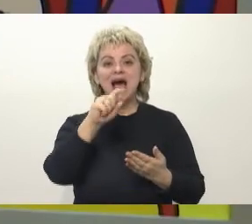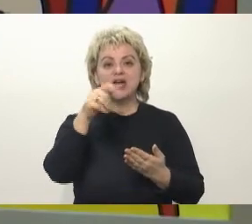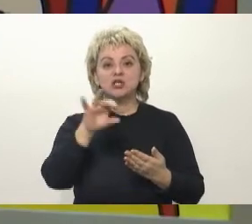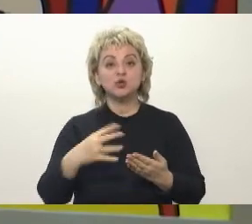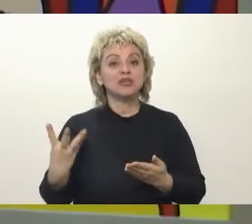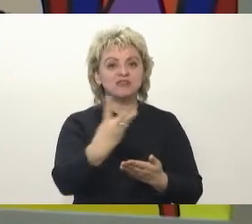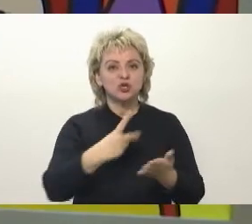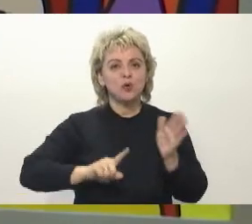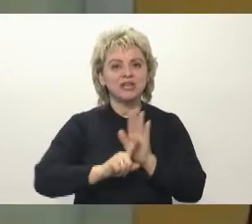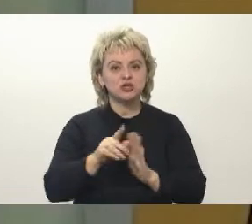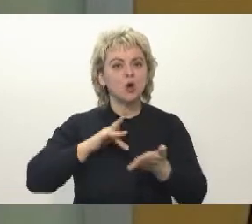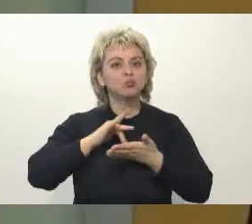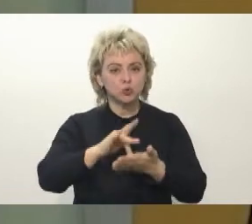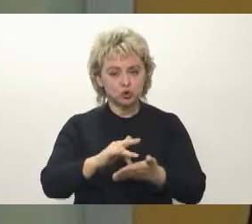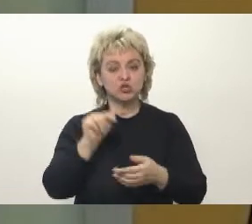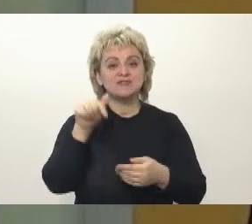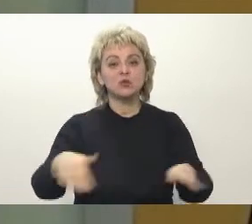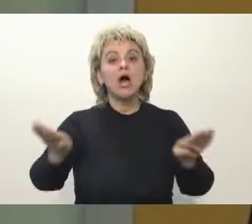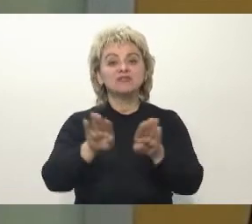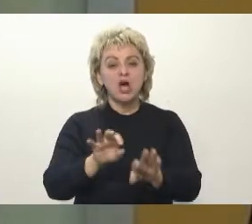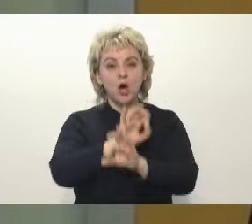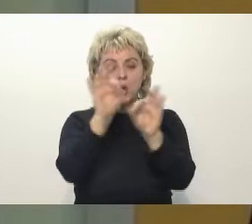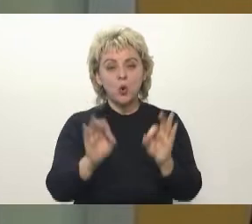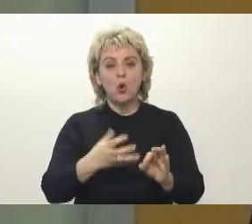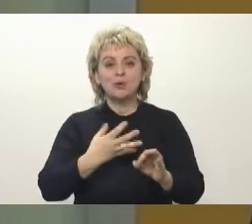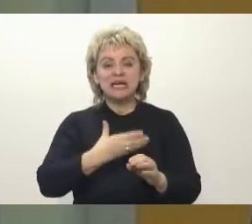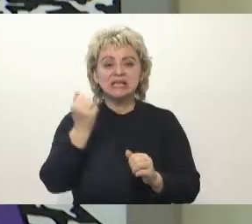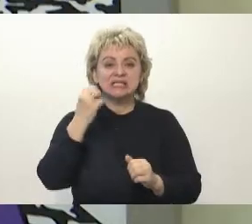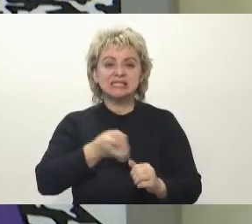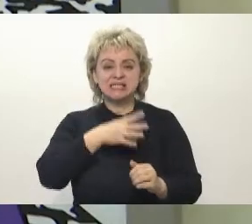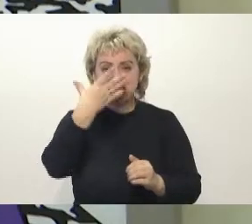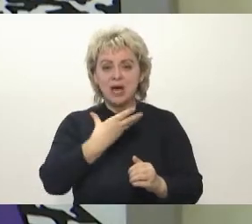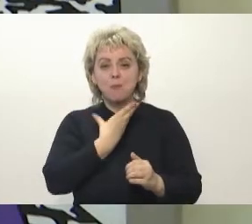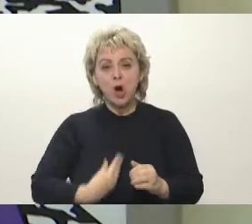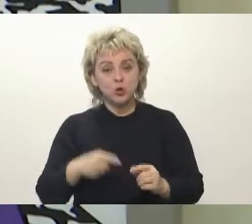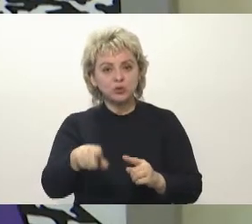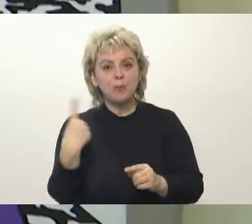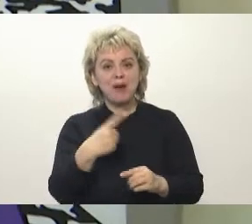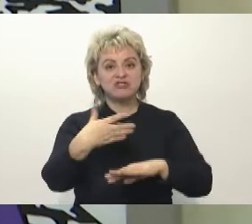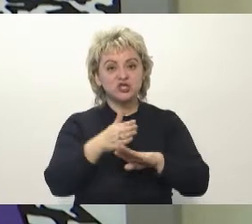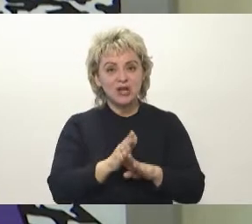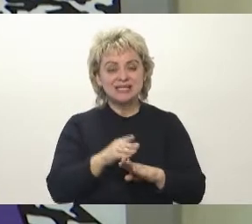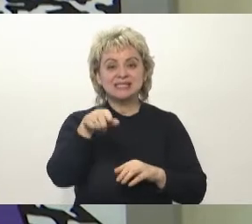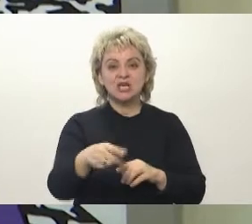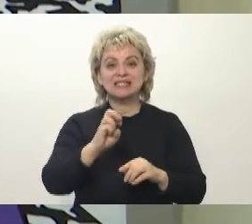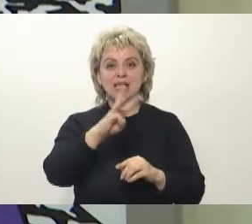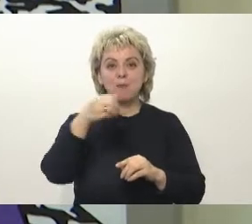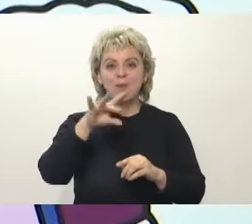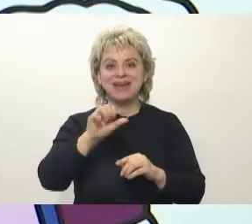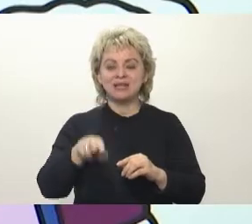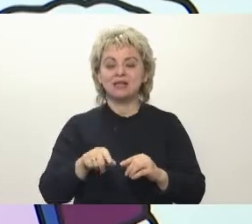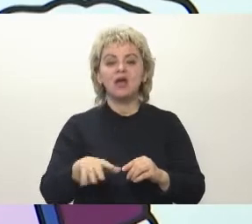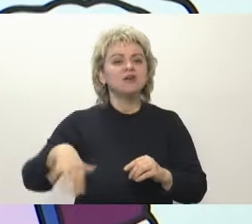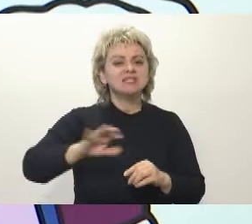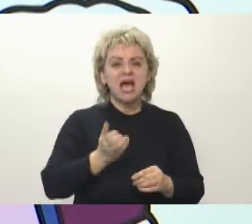они начинают путешествовать. Именно в таком образе седобородых стариков они появляются в первой части «Yellow Submarine». Все